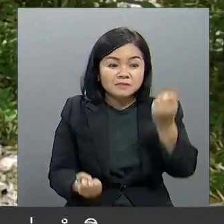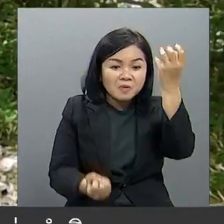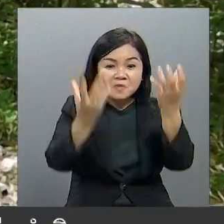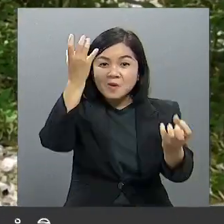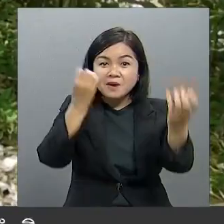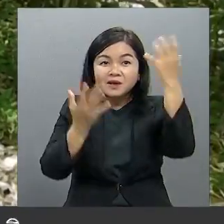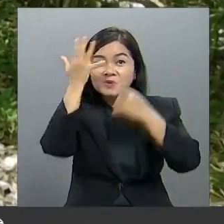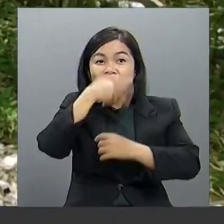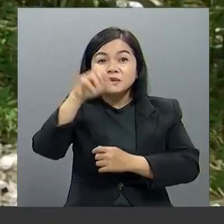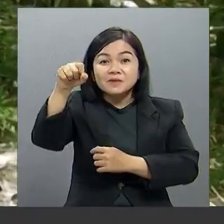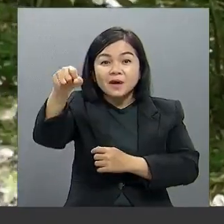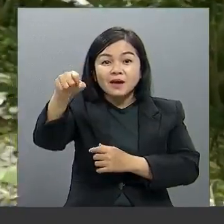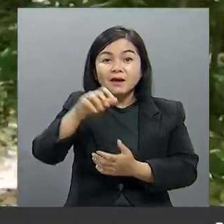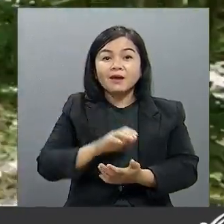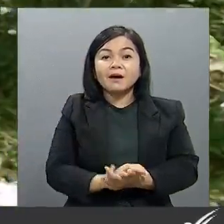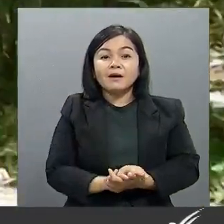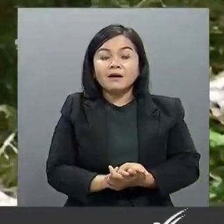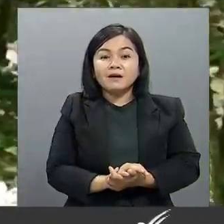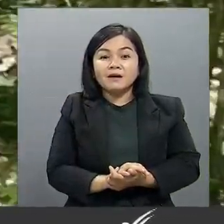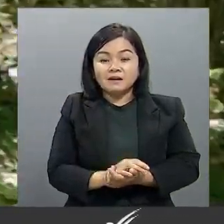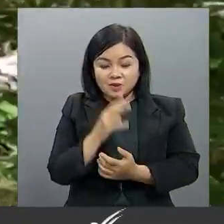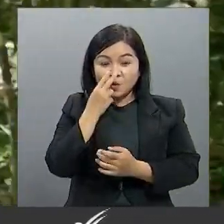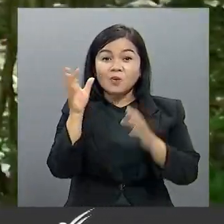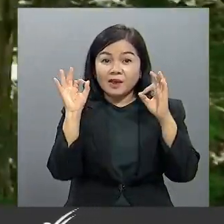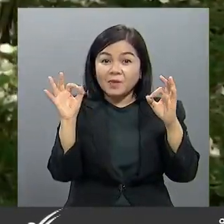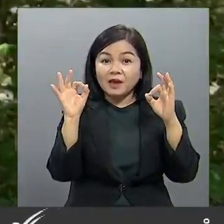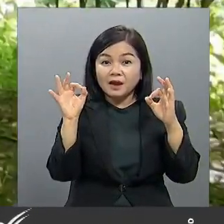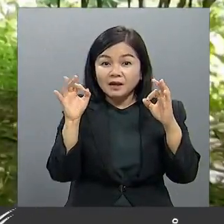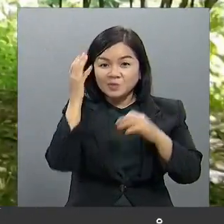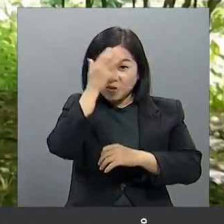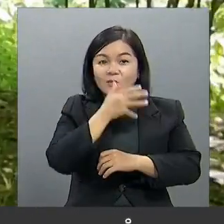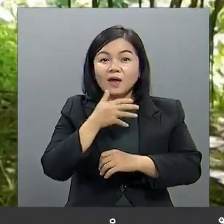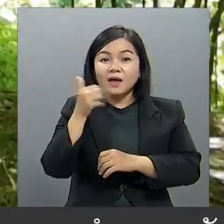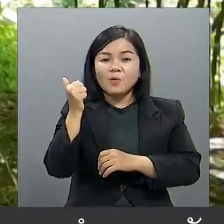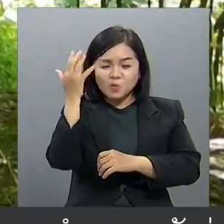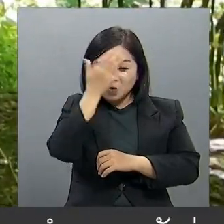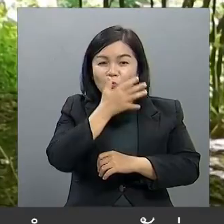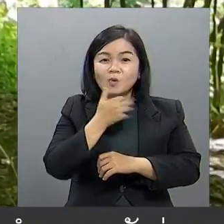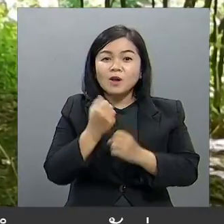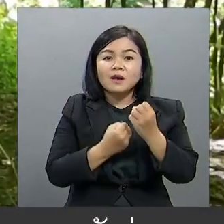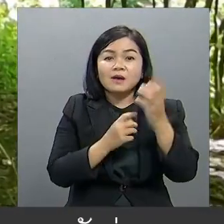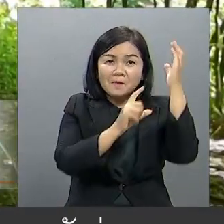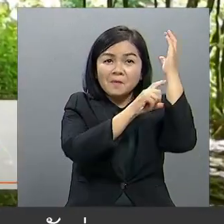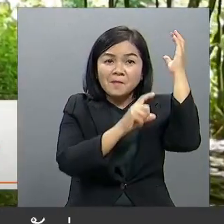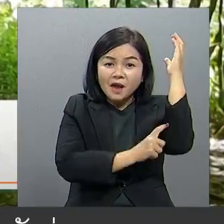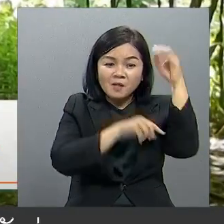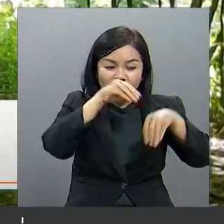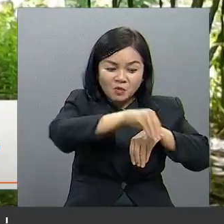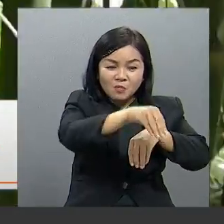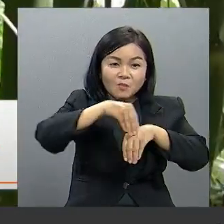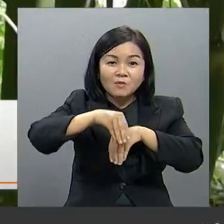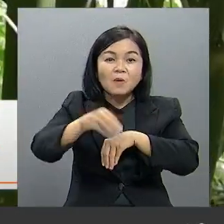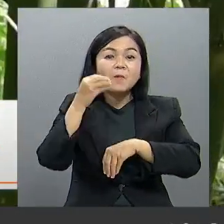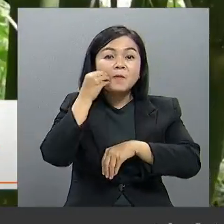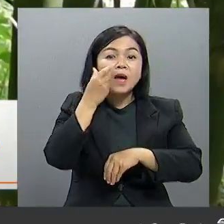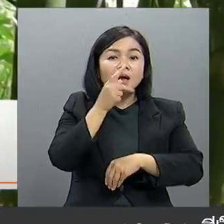คุณเห็นเร็วพนาดนเลยเหรนะนี่คือบรรมรุนผมกไปแลวี่บ้านควรเรี